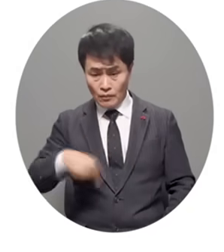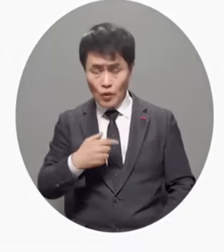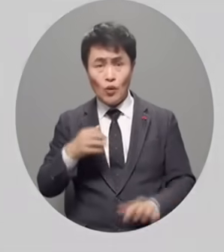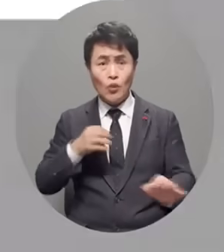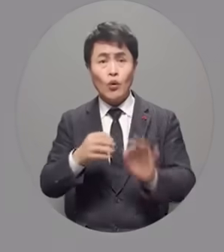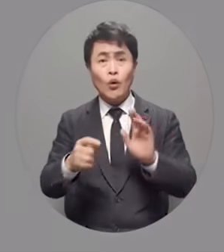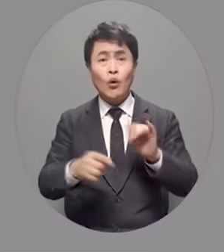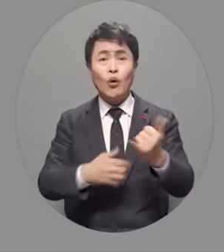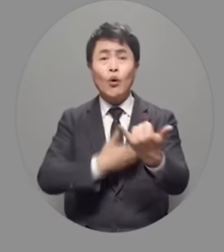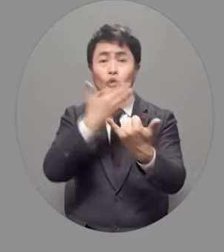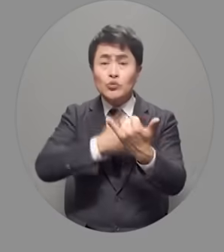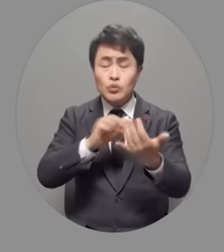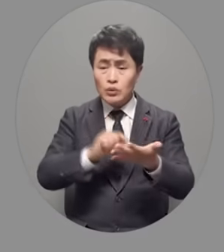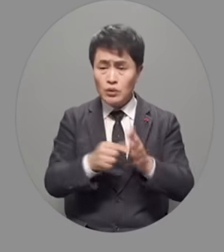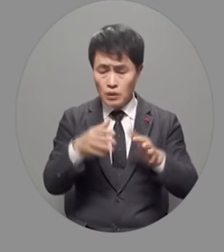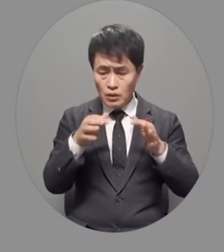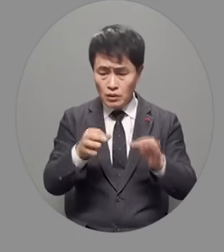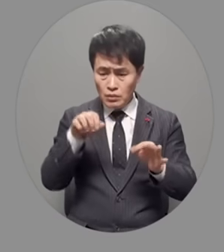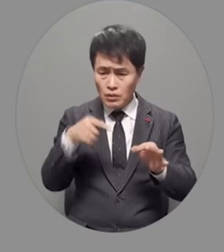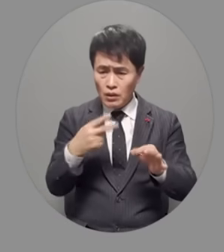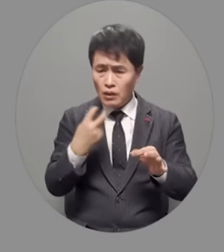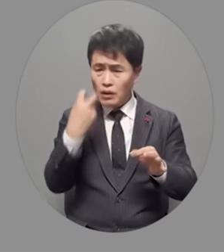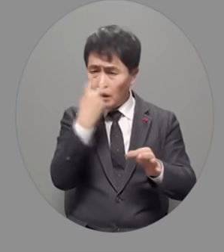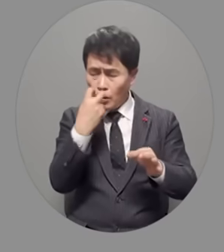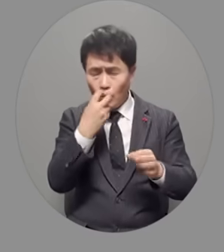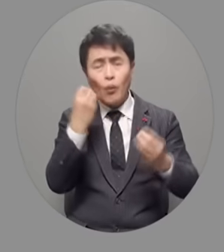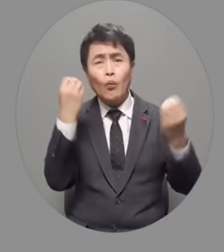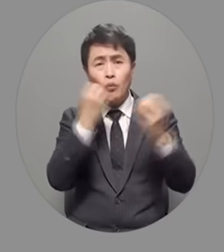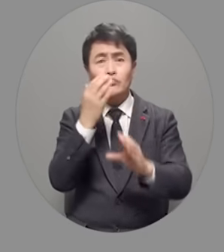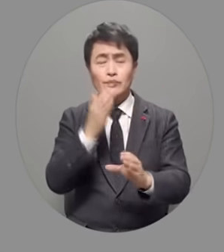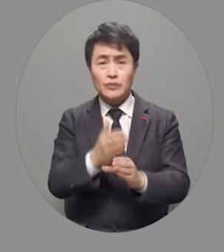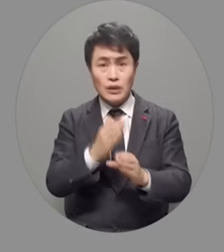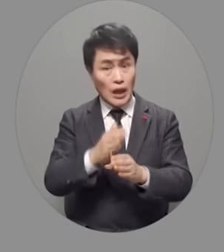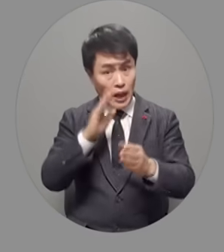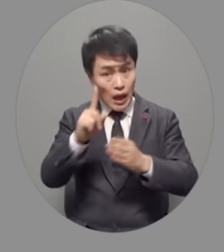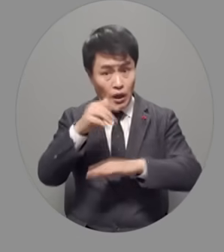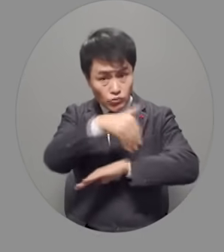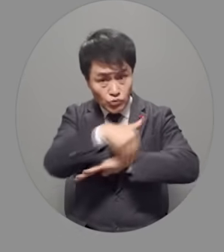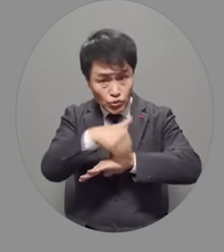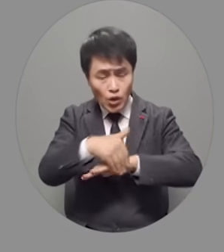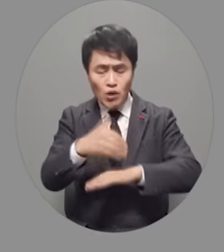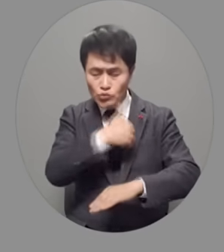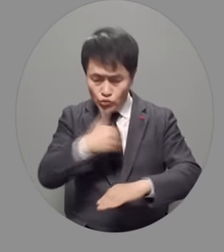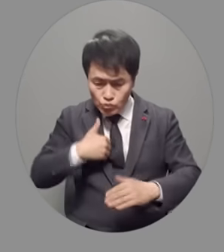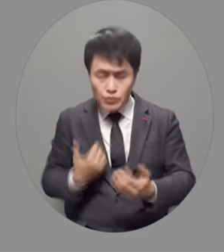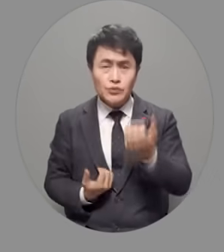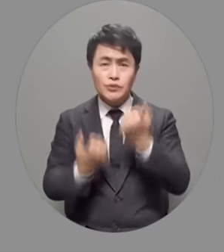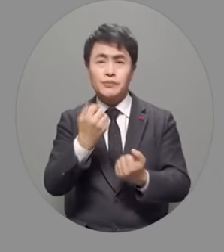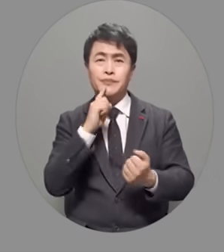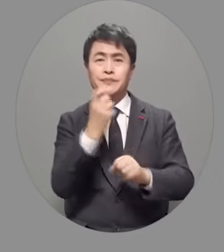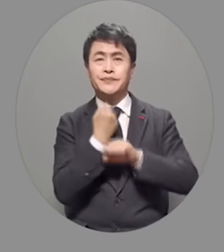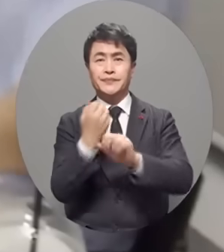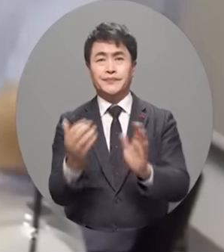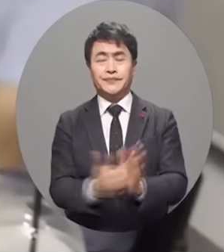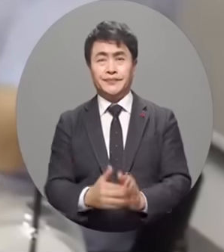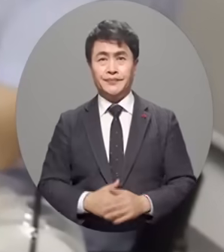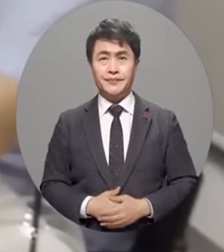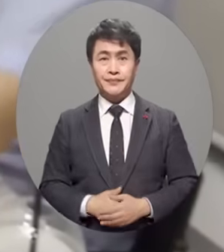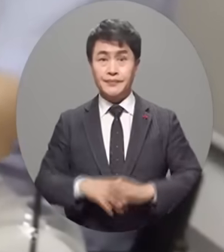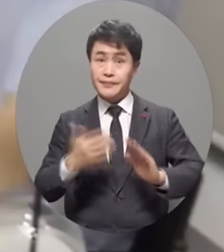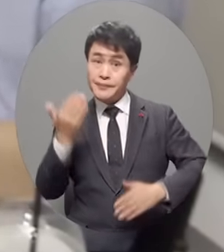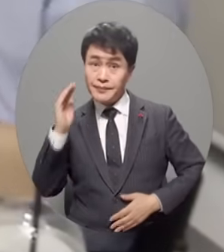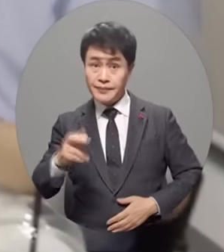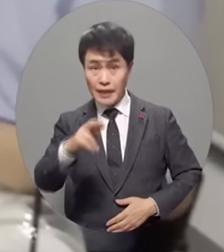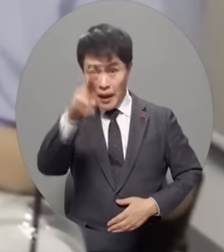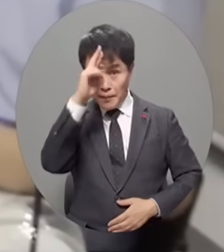유튜브 채널에 금감원에서 오해를 하고 있는 것 같다며 향후 기회가 주어지면 충실히 소명하겠다고 밝혔습니다. 최근